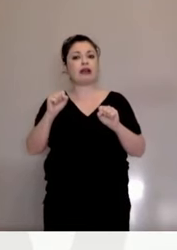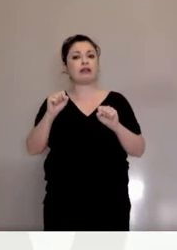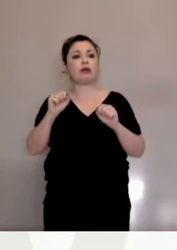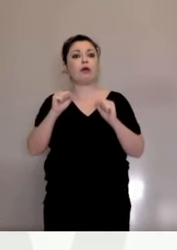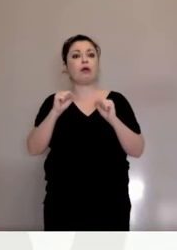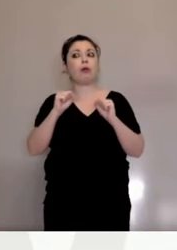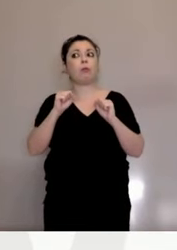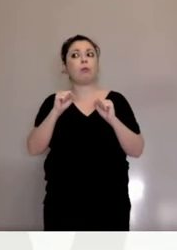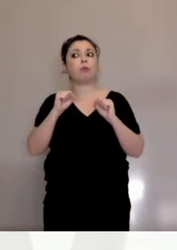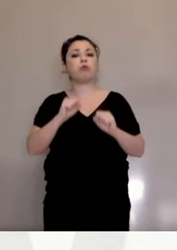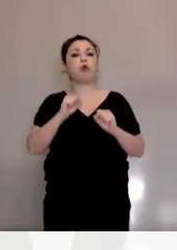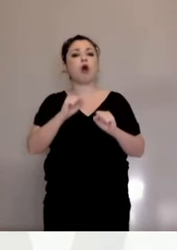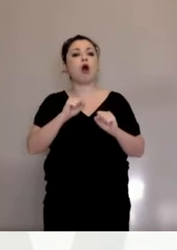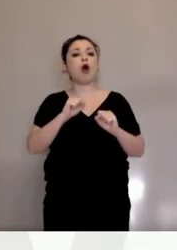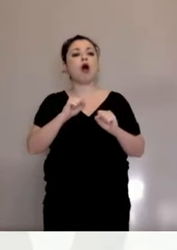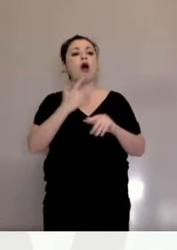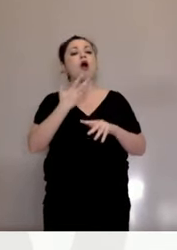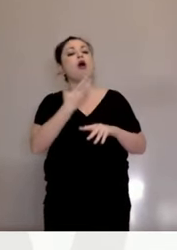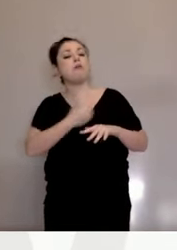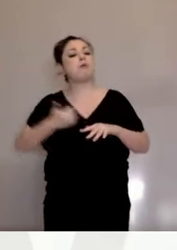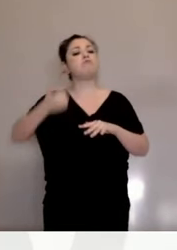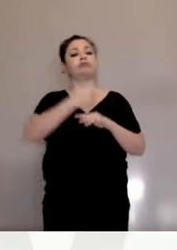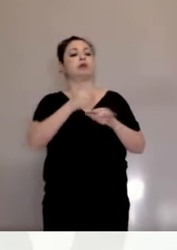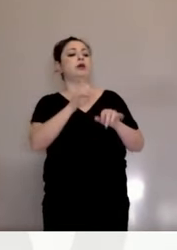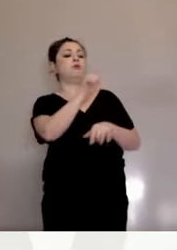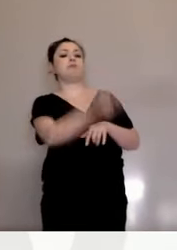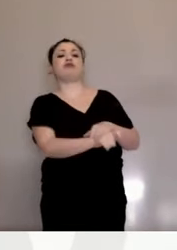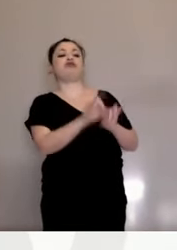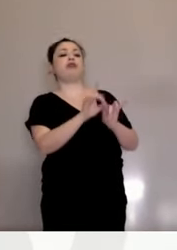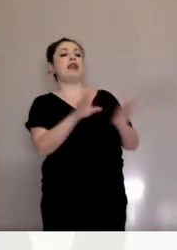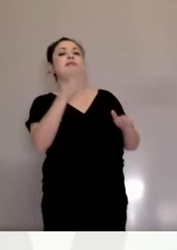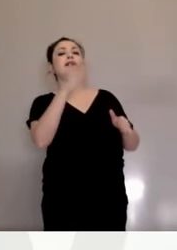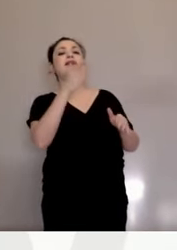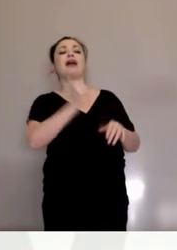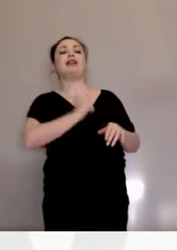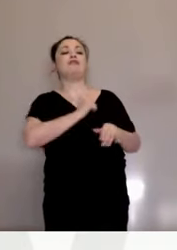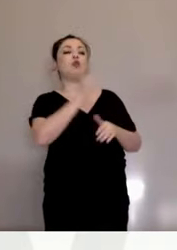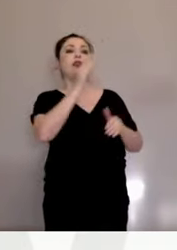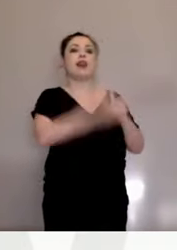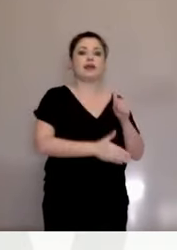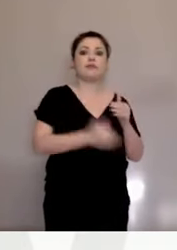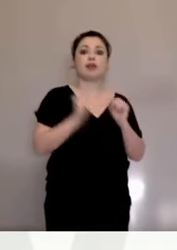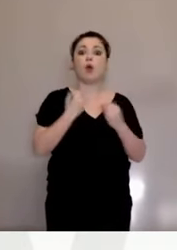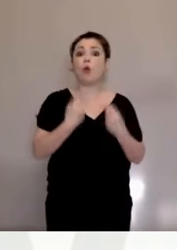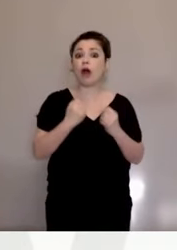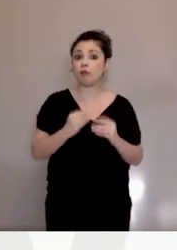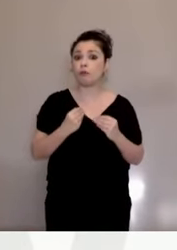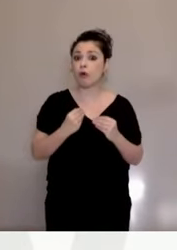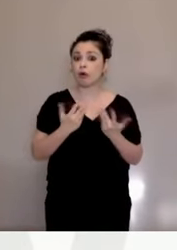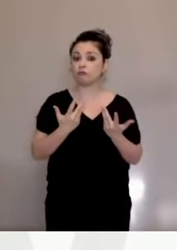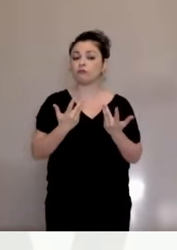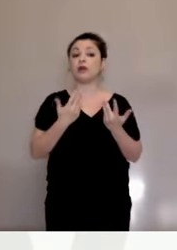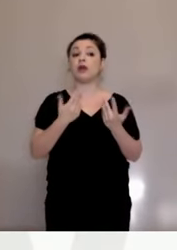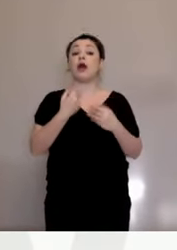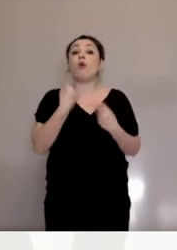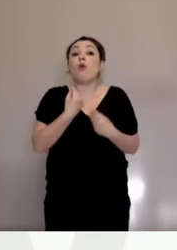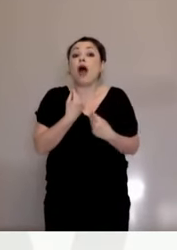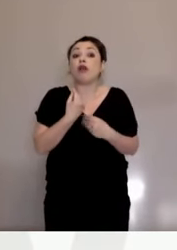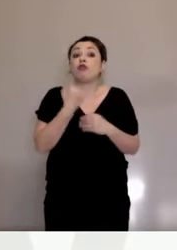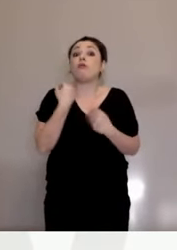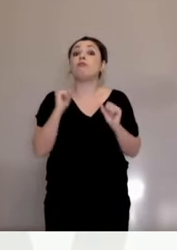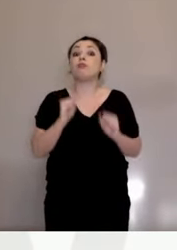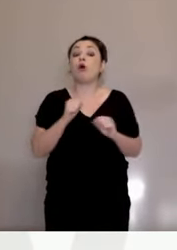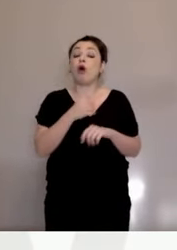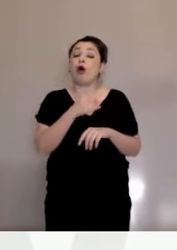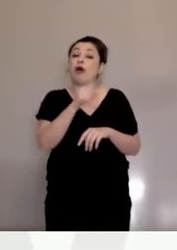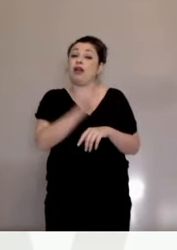il potere di limitare la libertà individuale? E quando l'individuo può accettare i limiti?